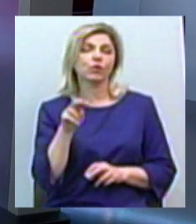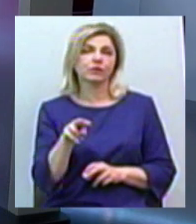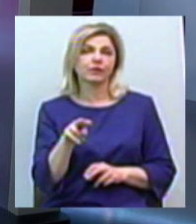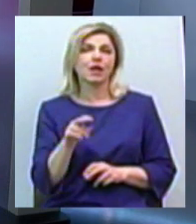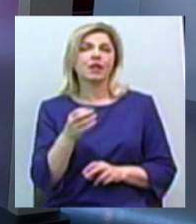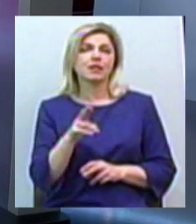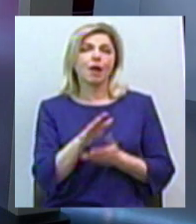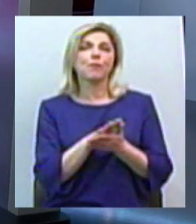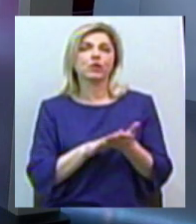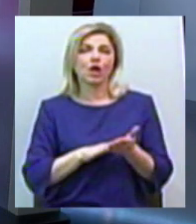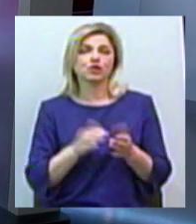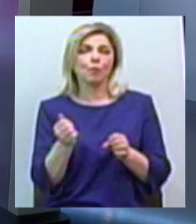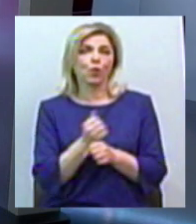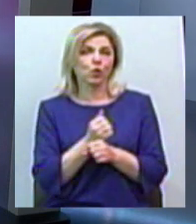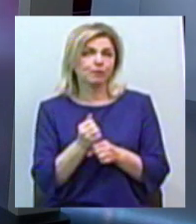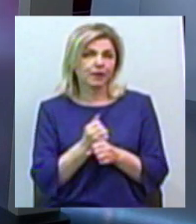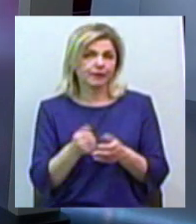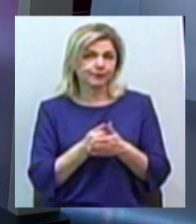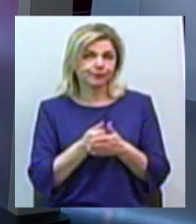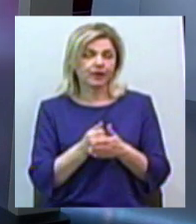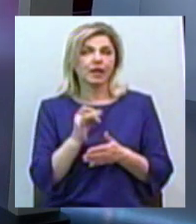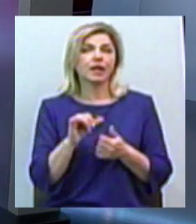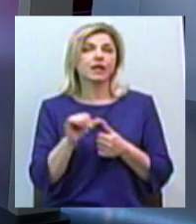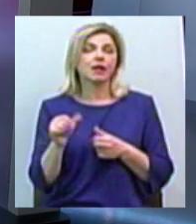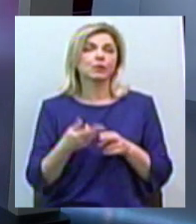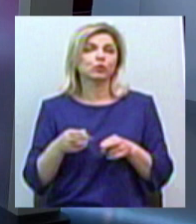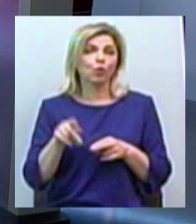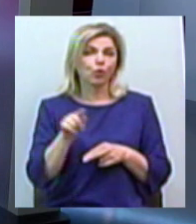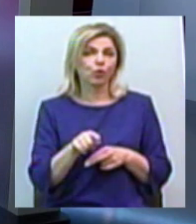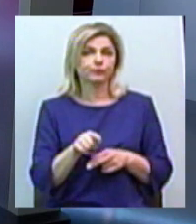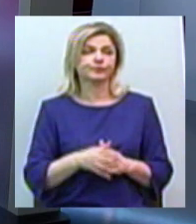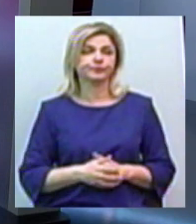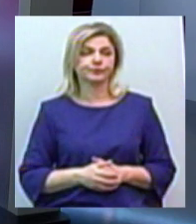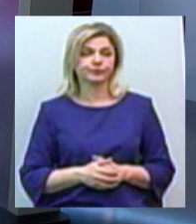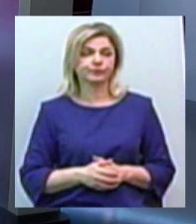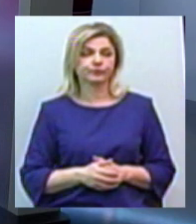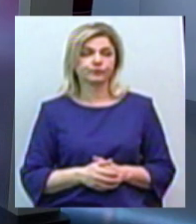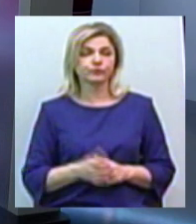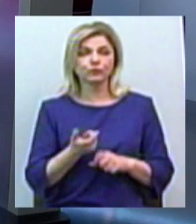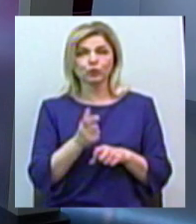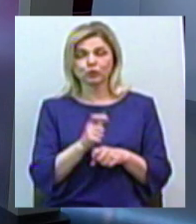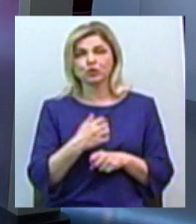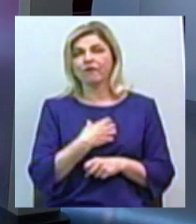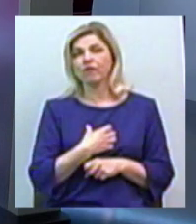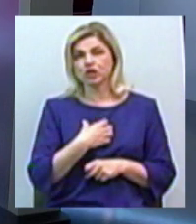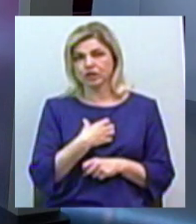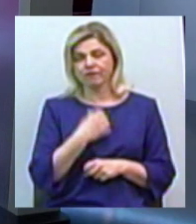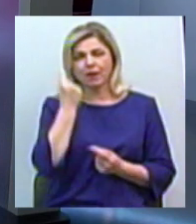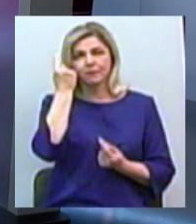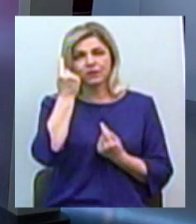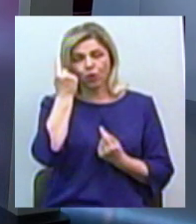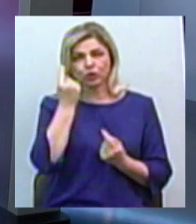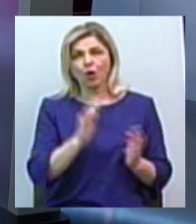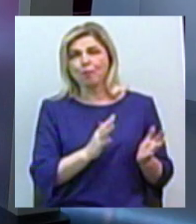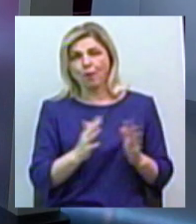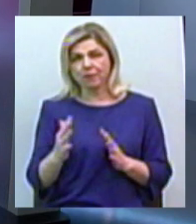для подальшої боротьби. І крім того, розумієте, ще дуже такий важливий момент, психологічний ми маємо